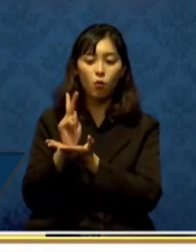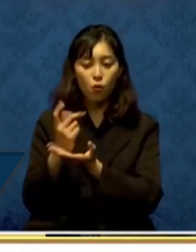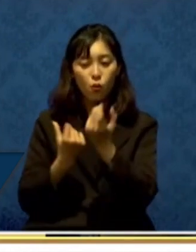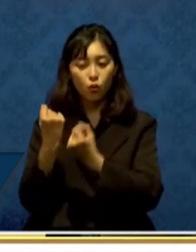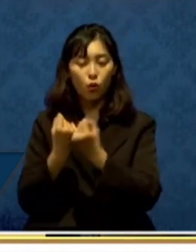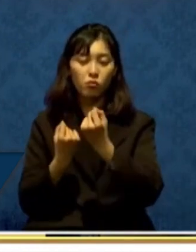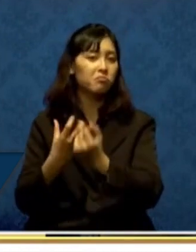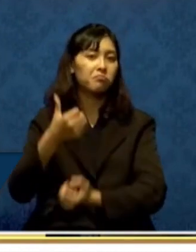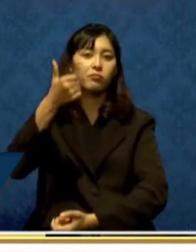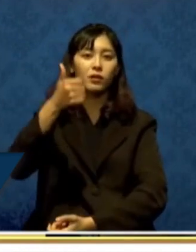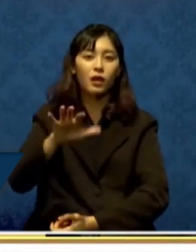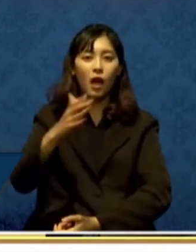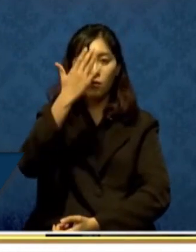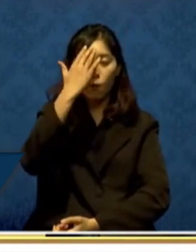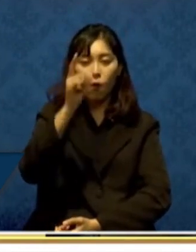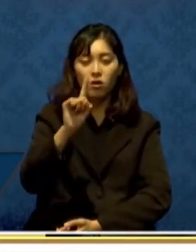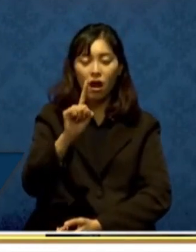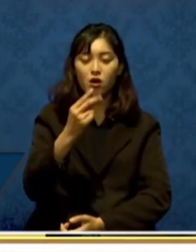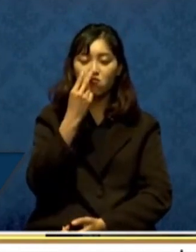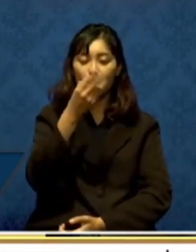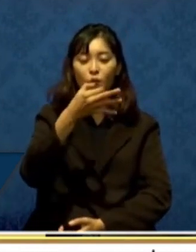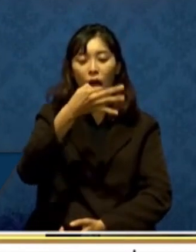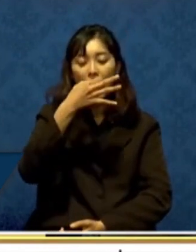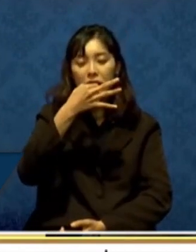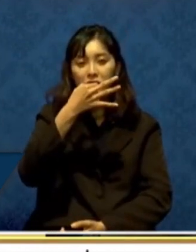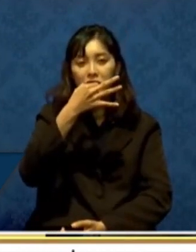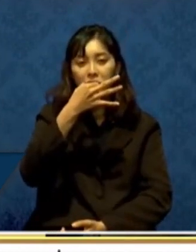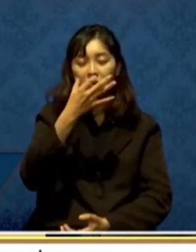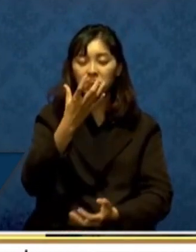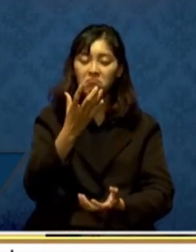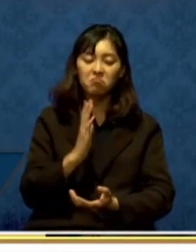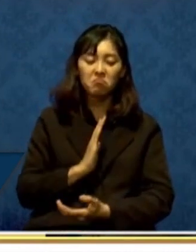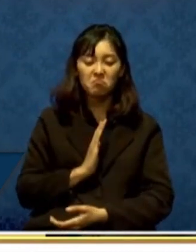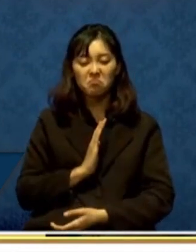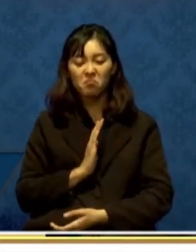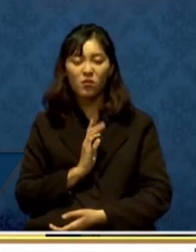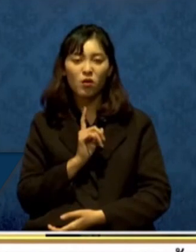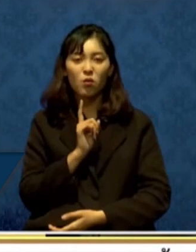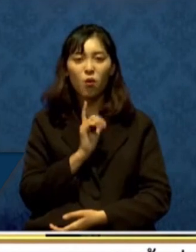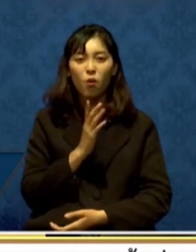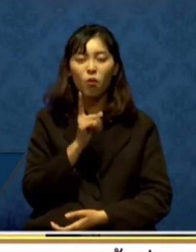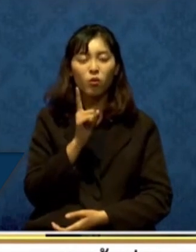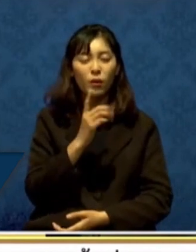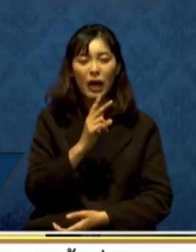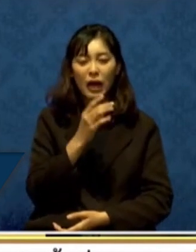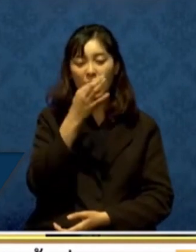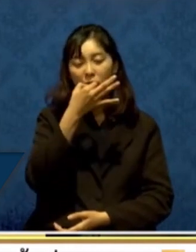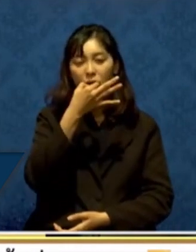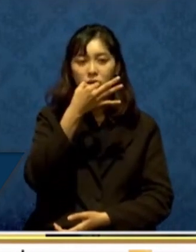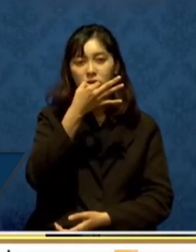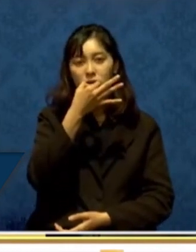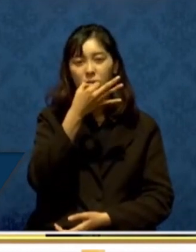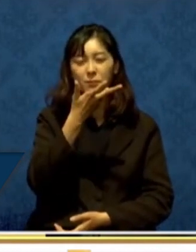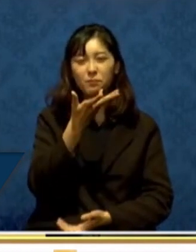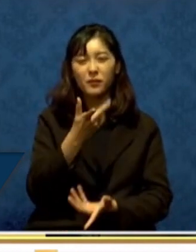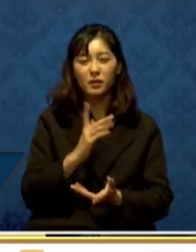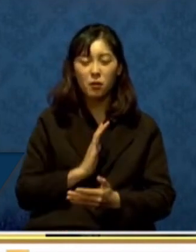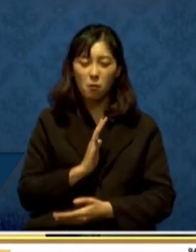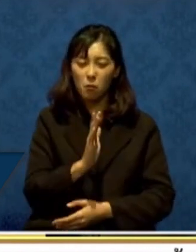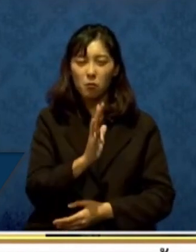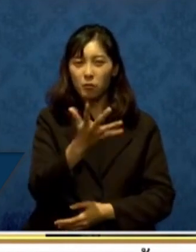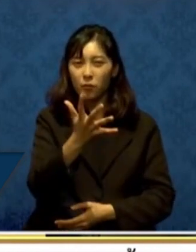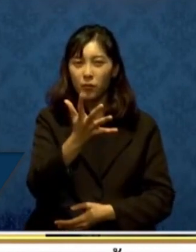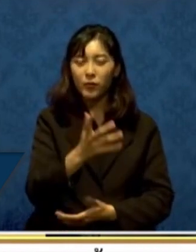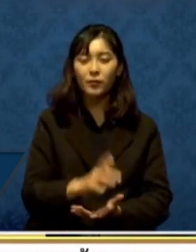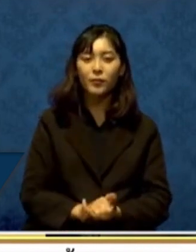ทางพรรคก้าวไกลได้ยื่นกฎหมายเพื่อผลักดันนโยบายยกระดับคุณภาพชีวิตประชาชนทุกกลุ่มทุกอาชีพแน่นอนครับว่ารวม